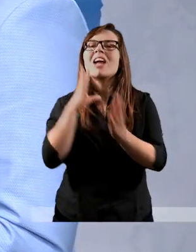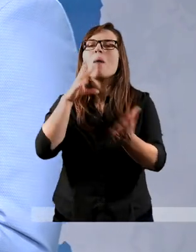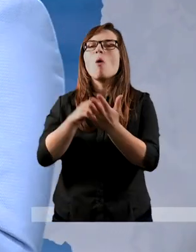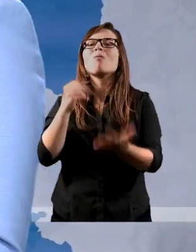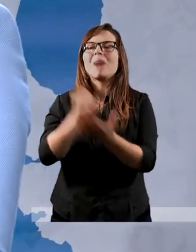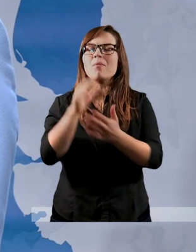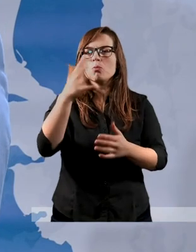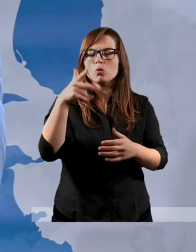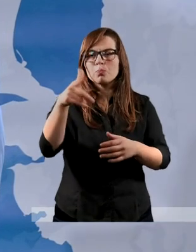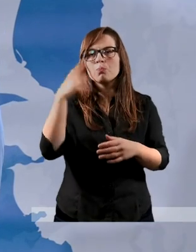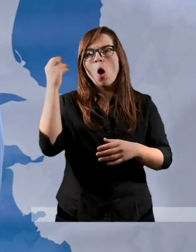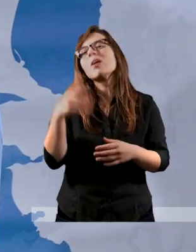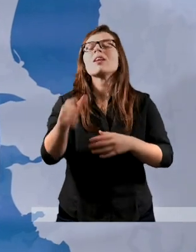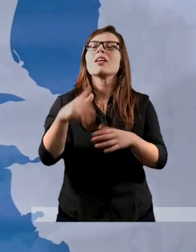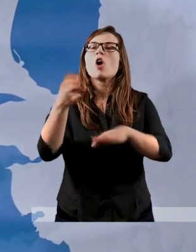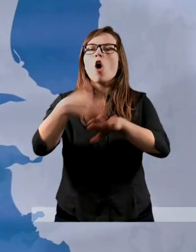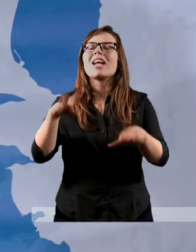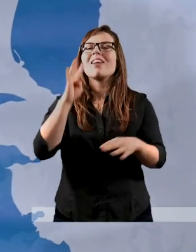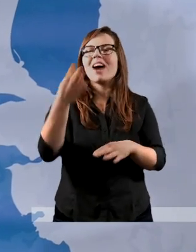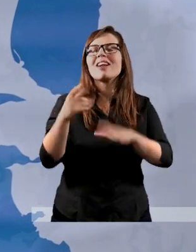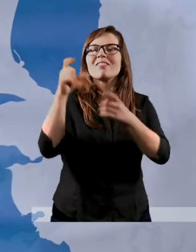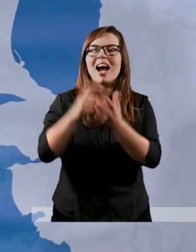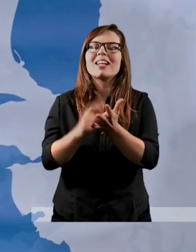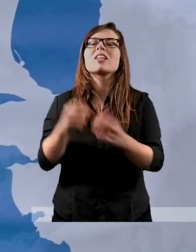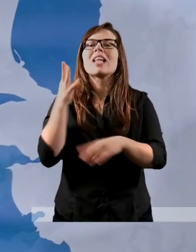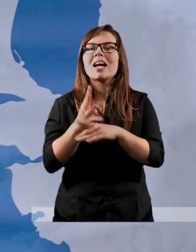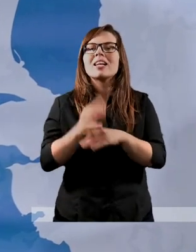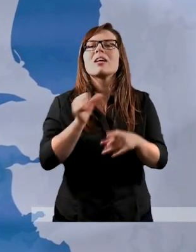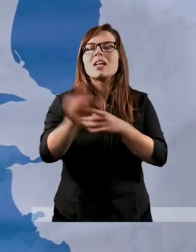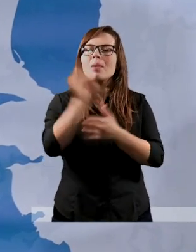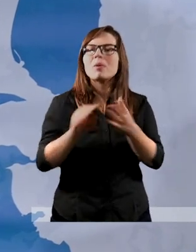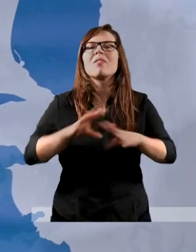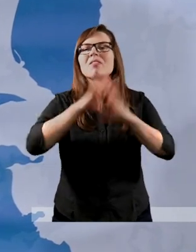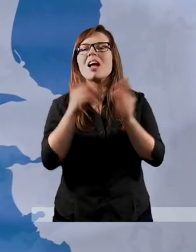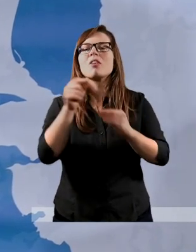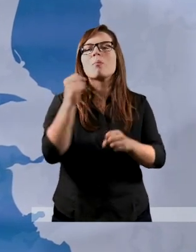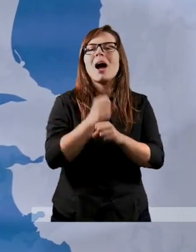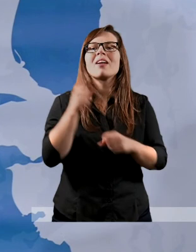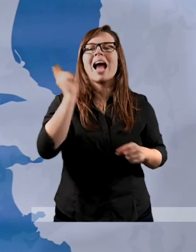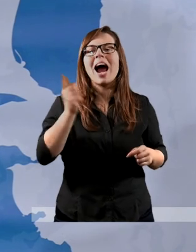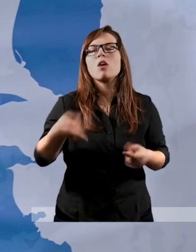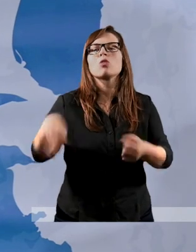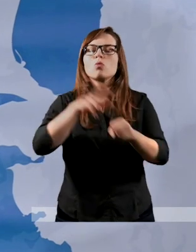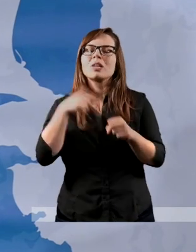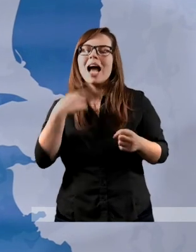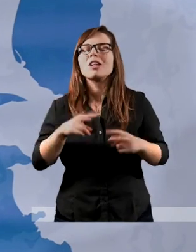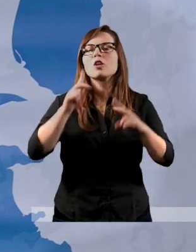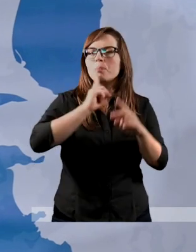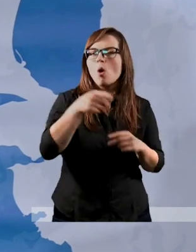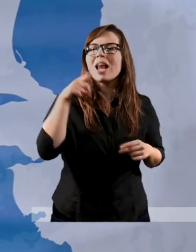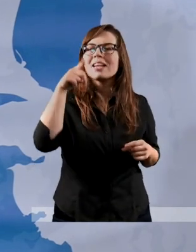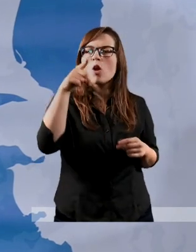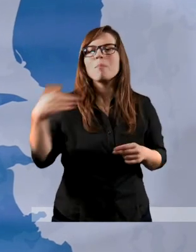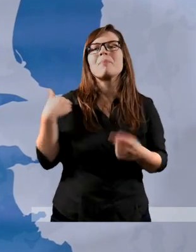rozdziale 4, w wersecie 40, napisane jest: strzeż Jego praw i nakazów, które ja dziś polecam Tobie,